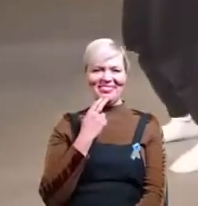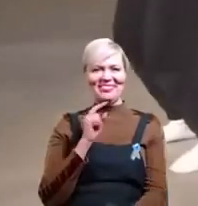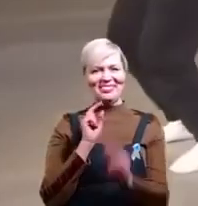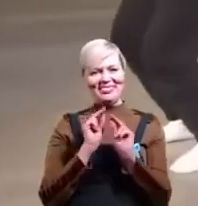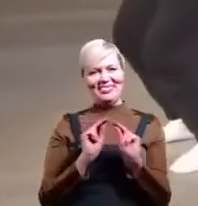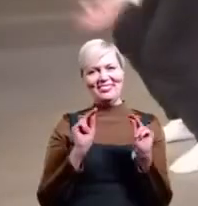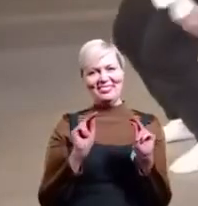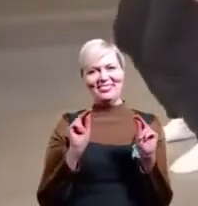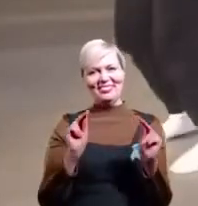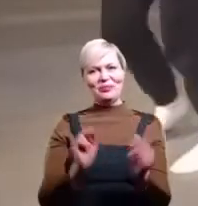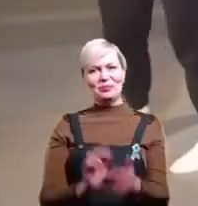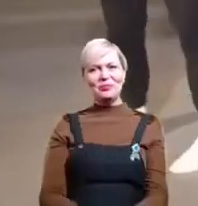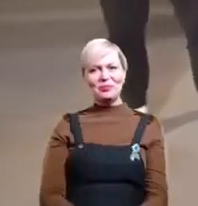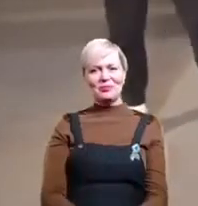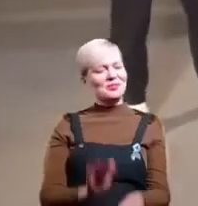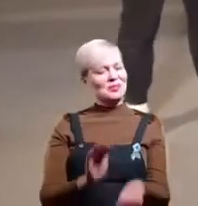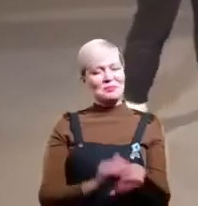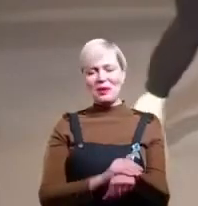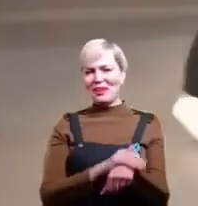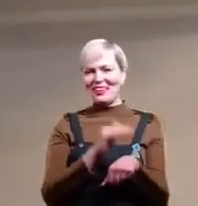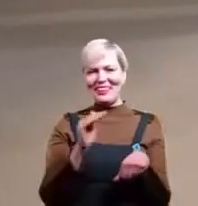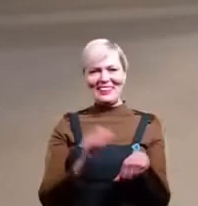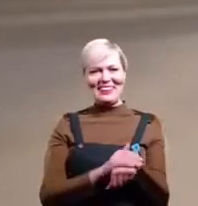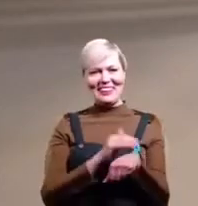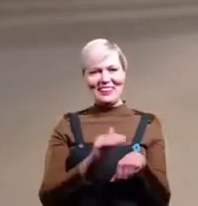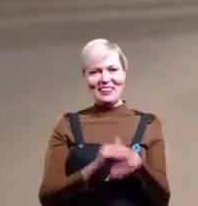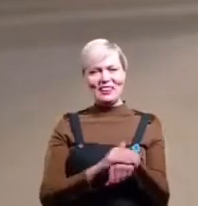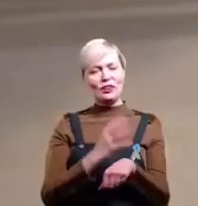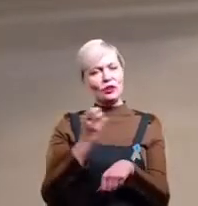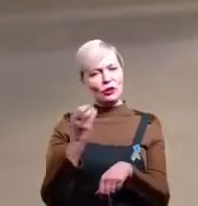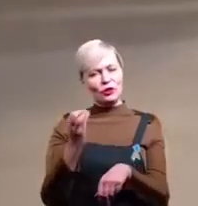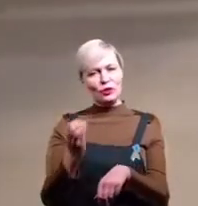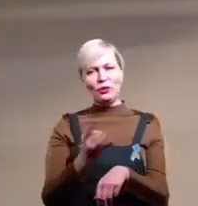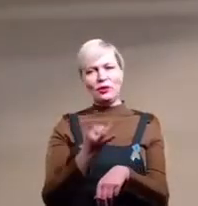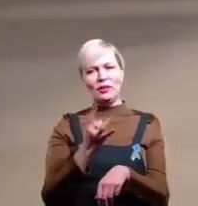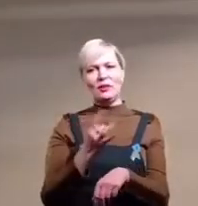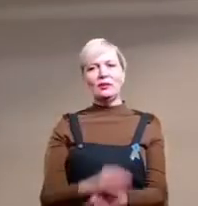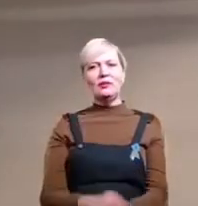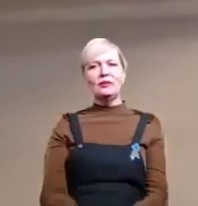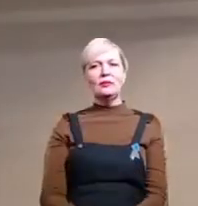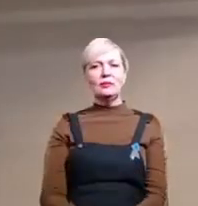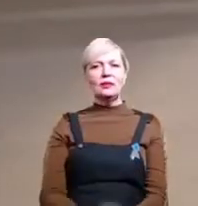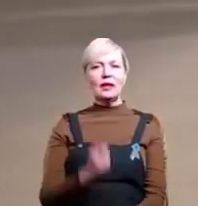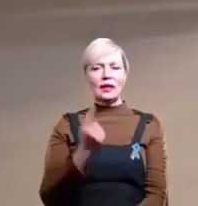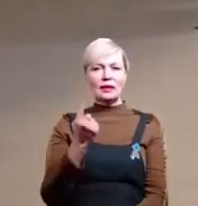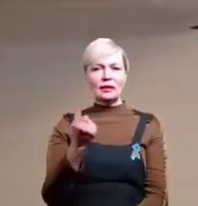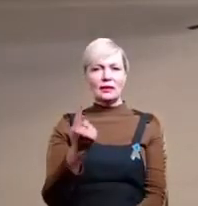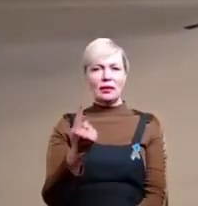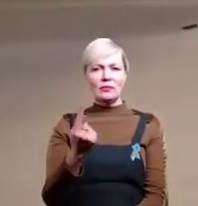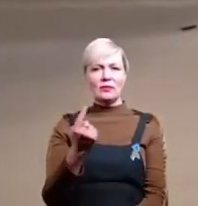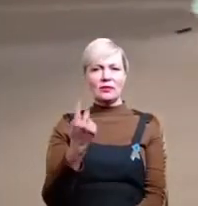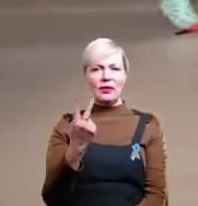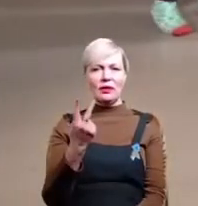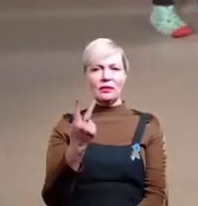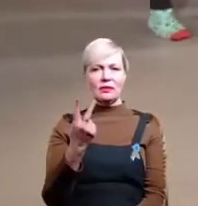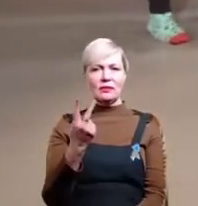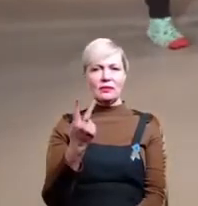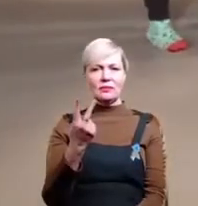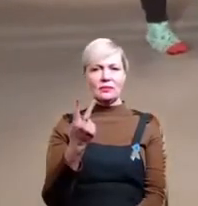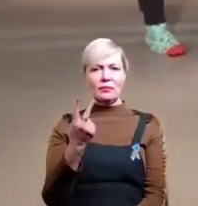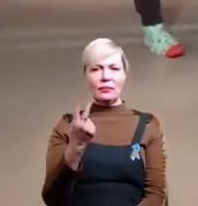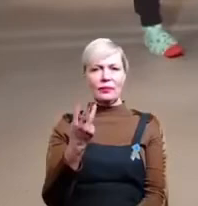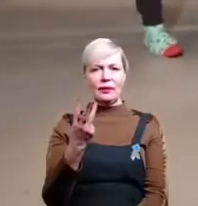Это синдром. Молодец. Еще разок. А еще разок. Раз, два,